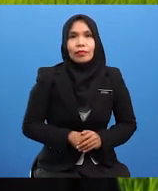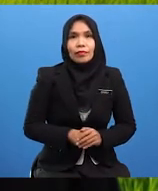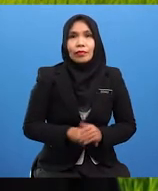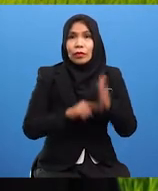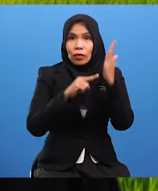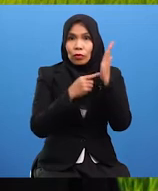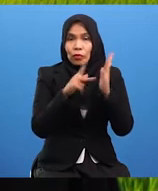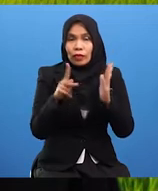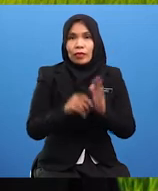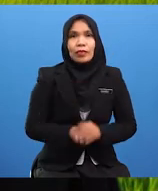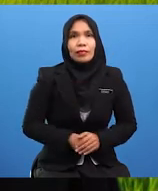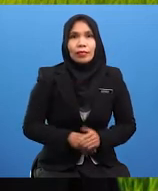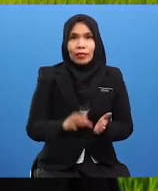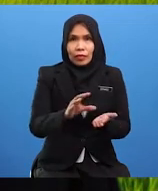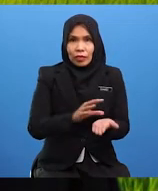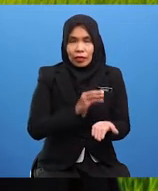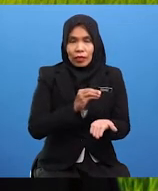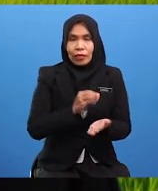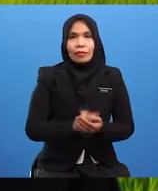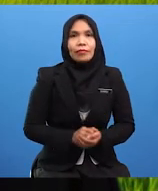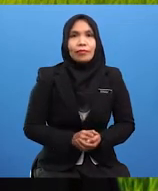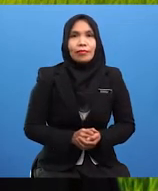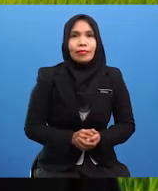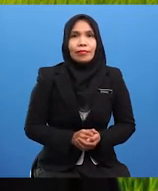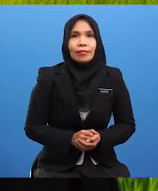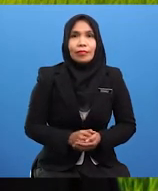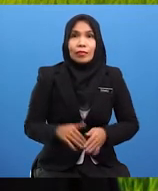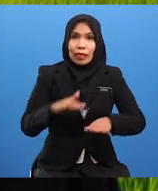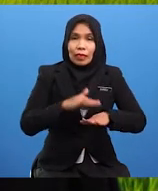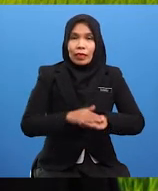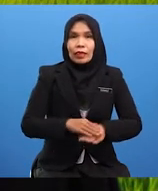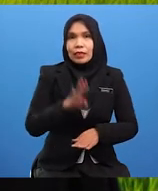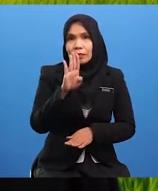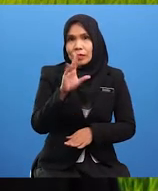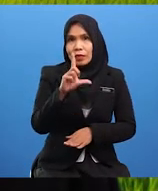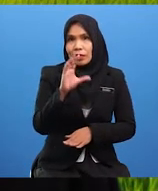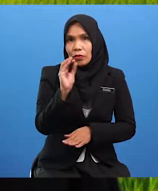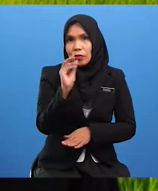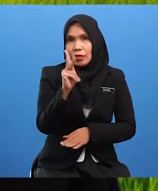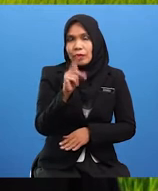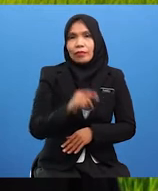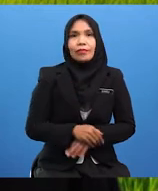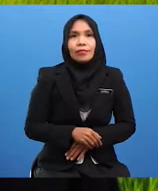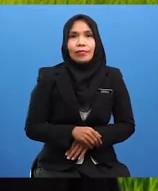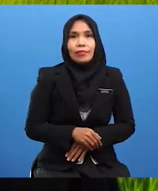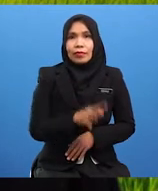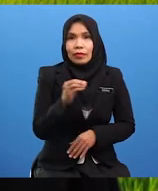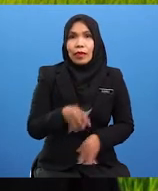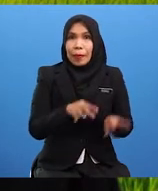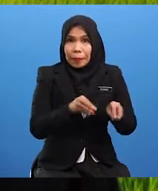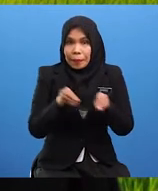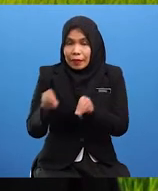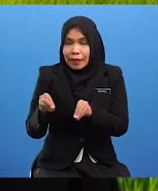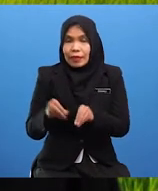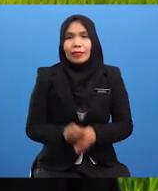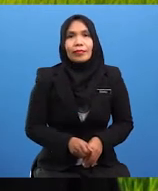dengan menghasilkan rekaan di atas blok dan memindahkan rekaan tersebut ke atas